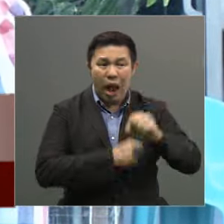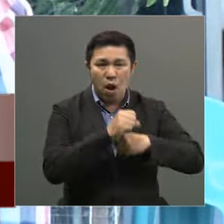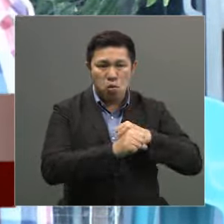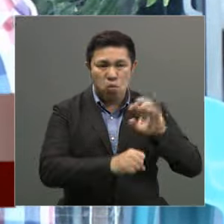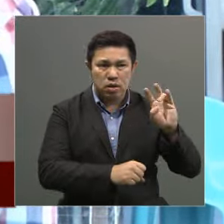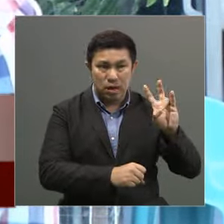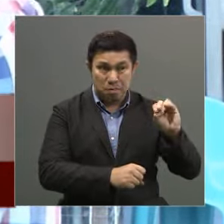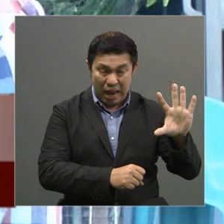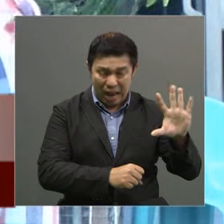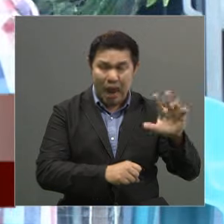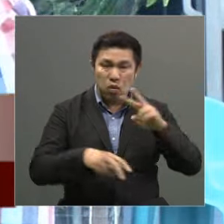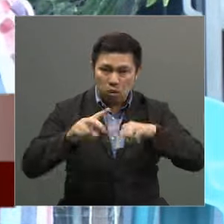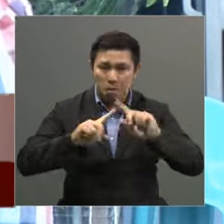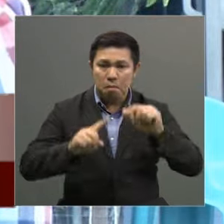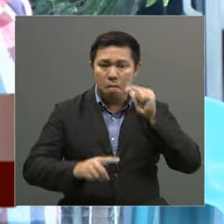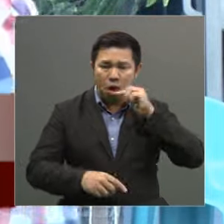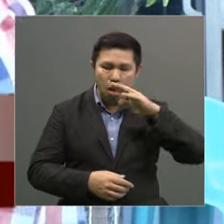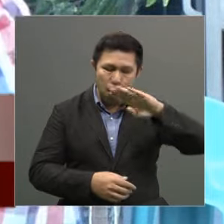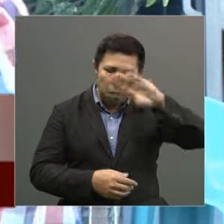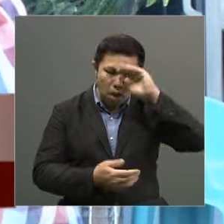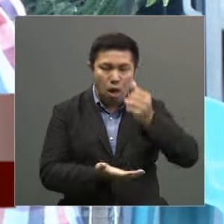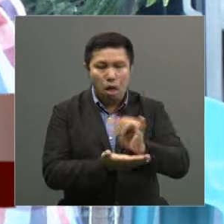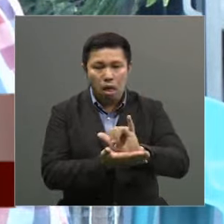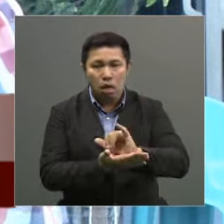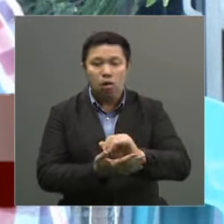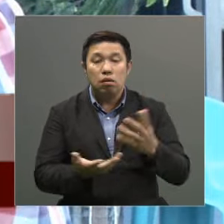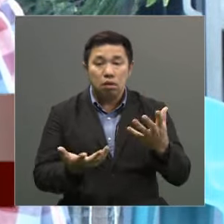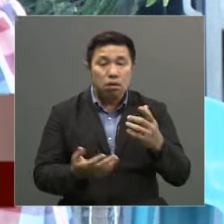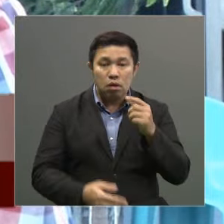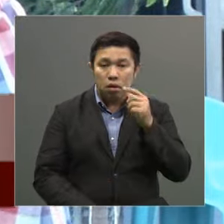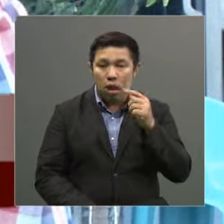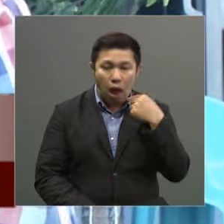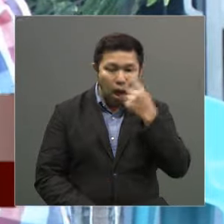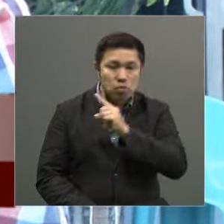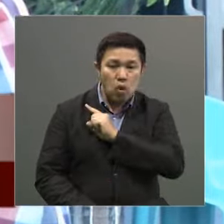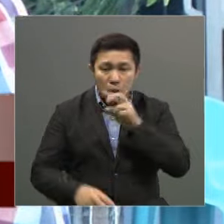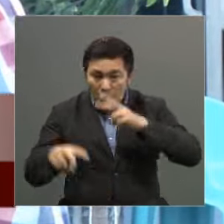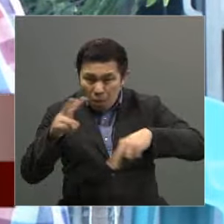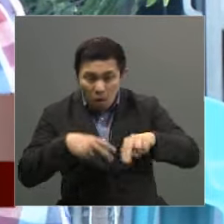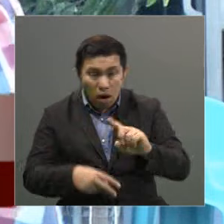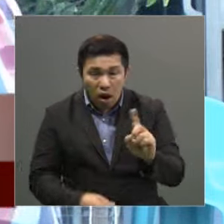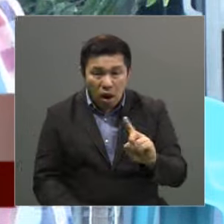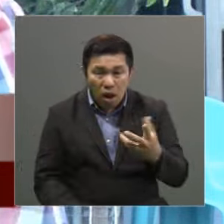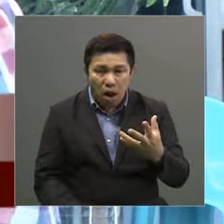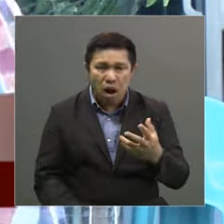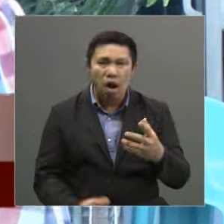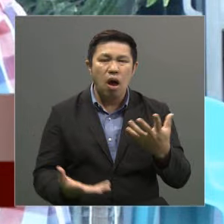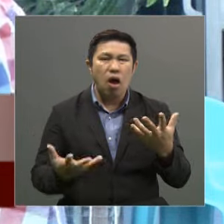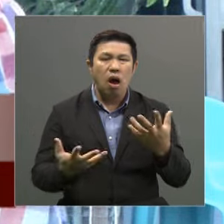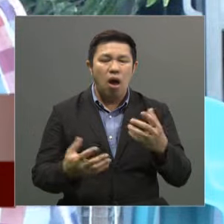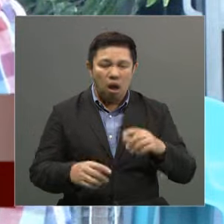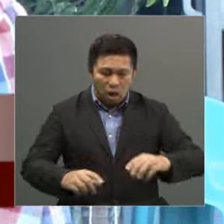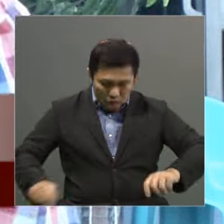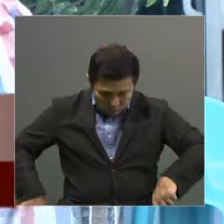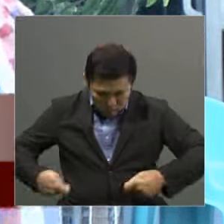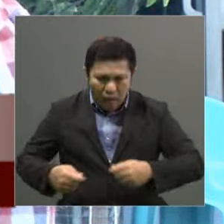แลอยู่ทีนี้แม่เป็นสโตรกขึ้นมากลายเป็นว่าแล้วใครจะดูน้องใครจะเปลี่ยนแพมเพิร์สใครจะเอายากัน